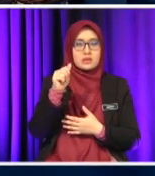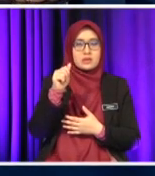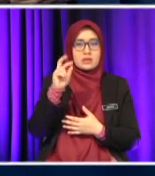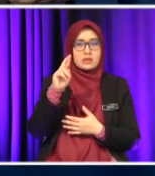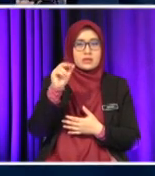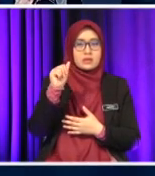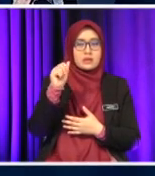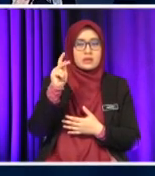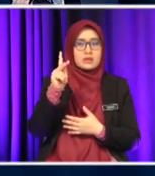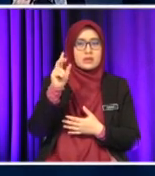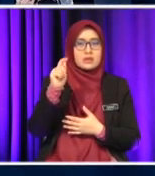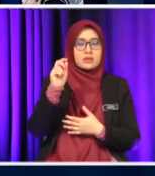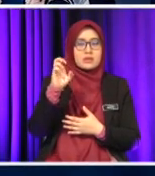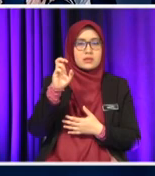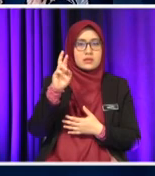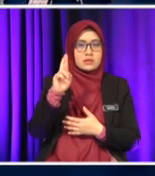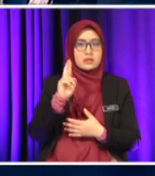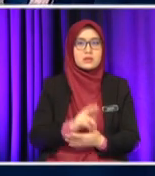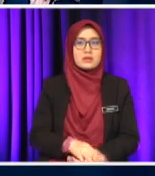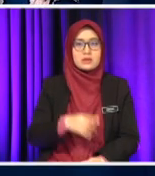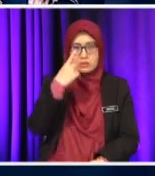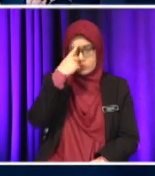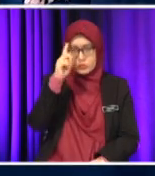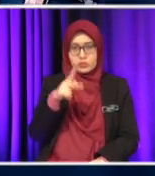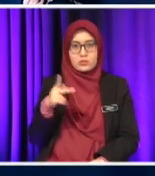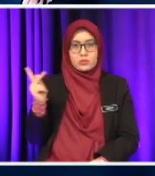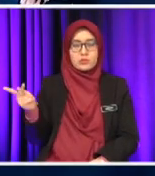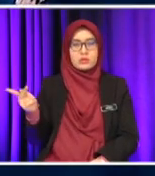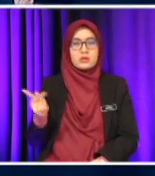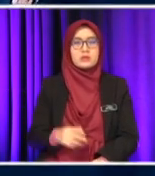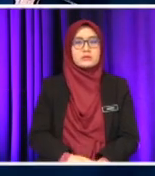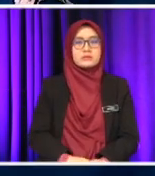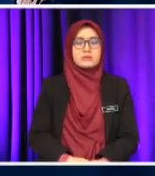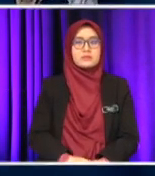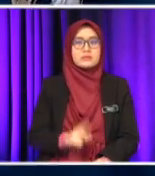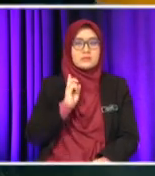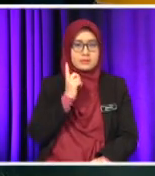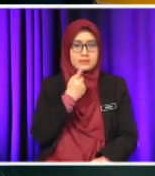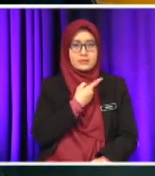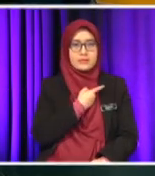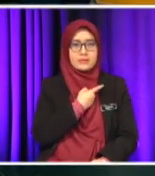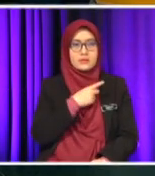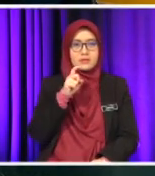jadi kita gunakan mungkin kalau Akmal ada produk nanti Akmal punya letak